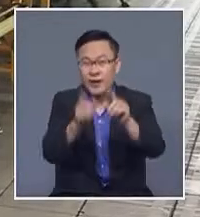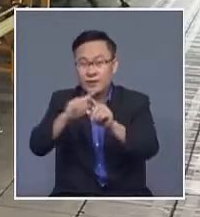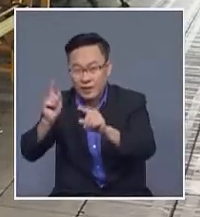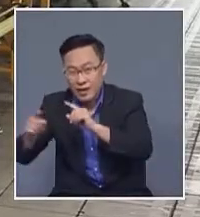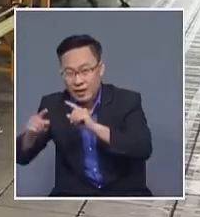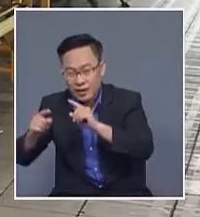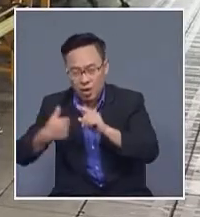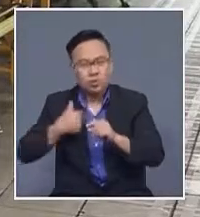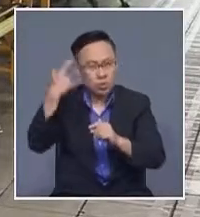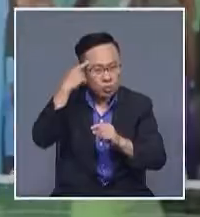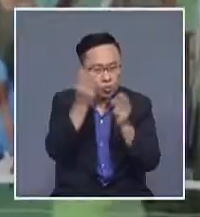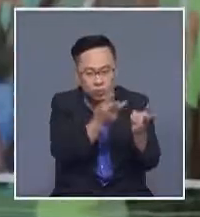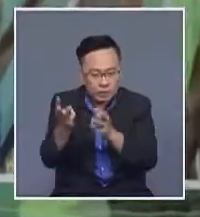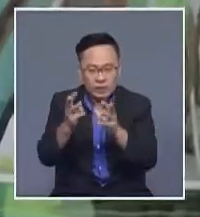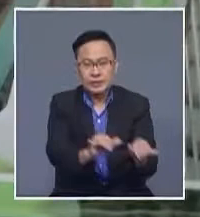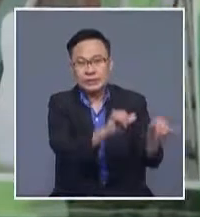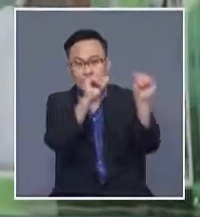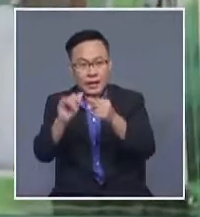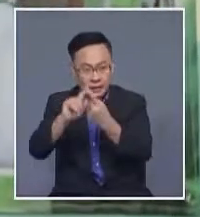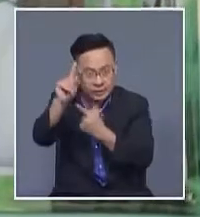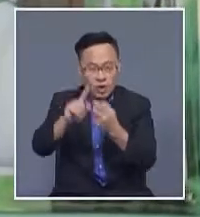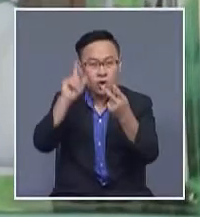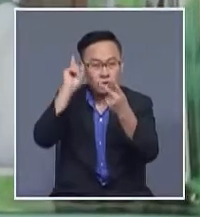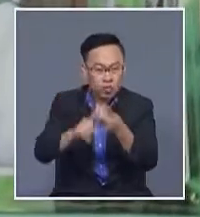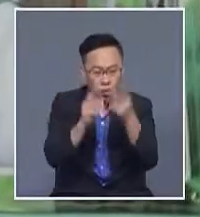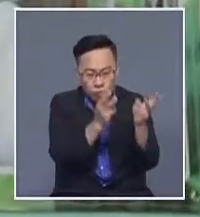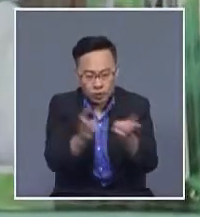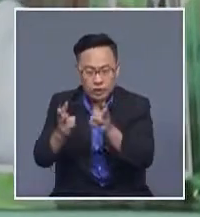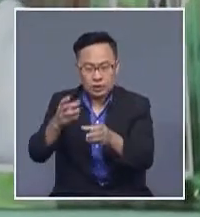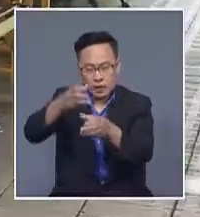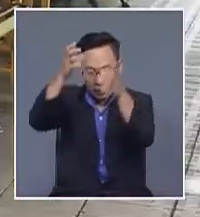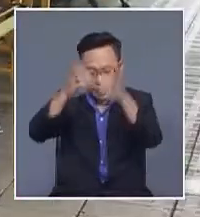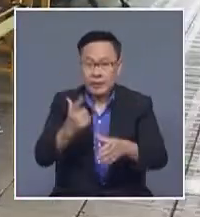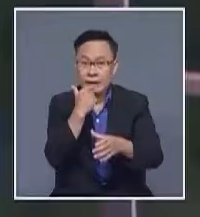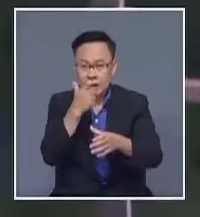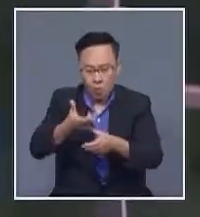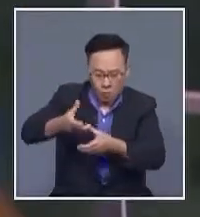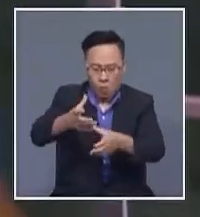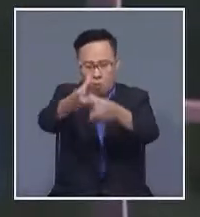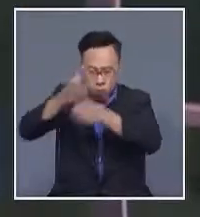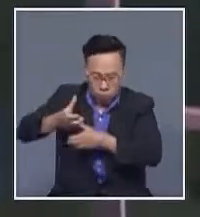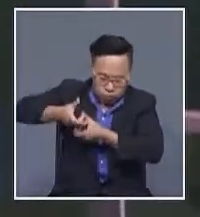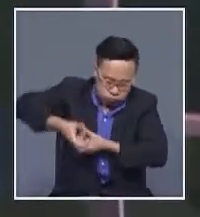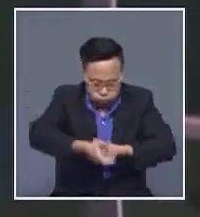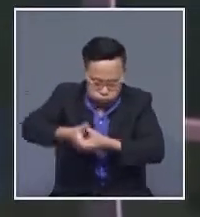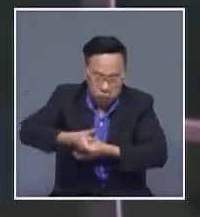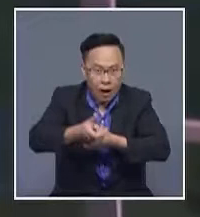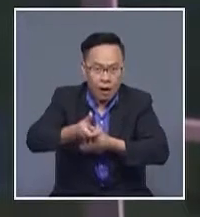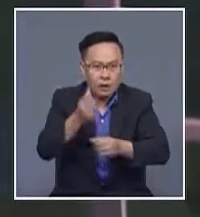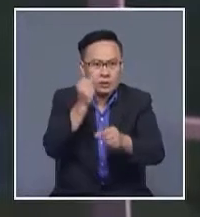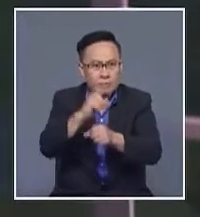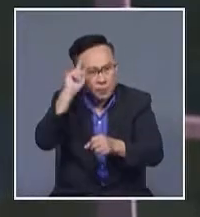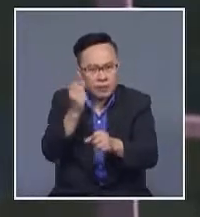พี่ๆนั้นมาให้ความรู้เรื่องการใช้ถังดับเพลิงครับซึ่งถ้าหากว่าน้องๆไม่สามารถใช้ถังดับเพลิงได้แล้วก็มีวิธี